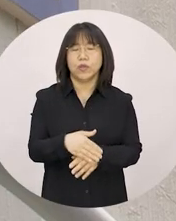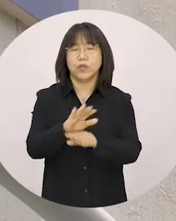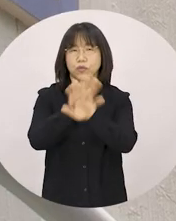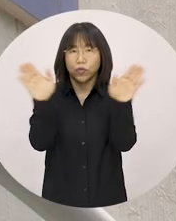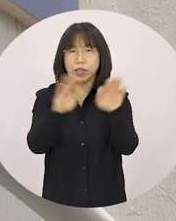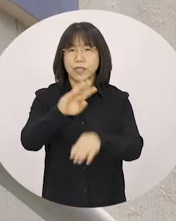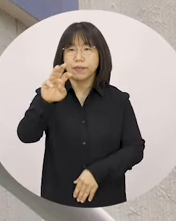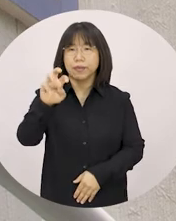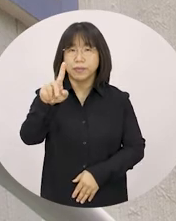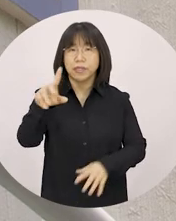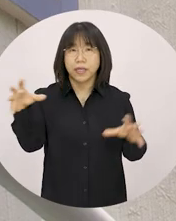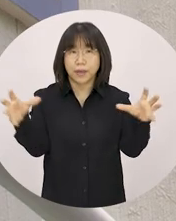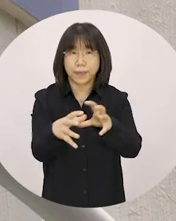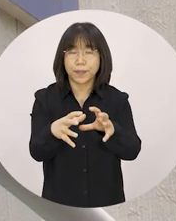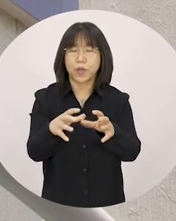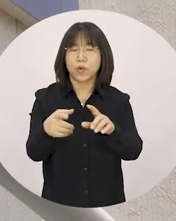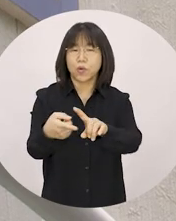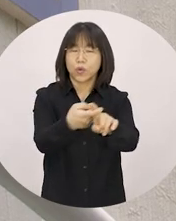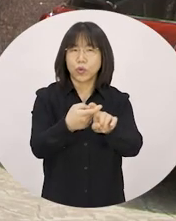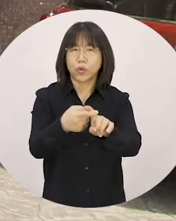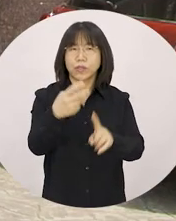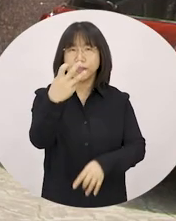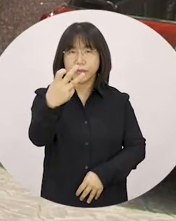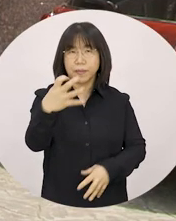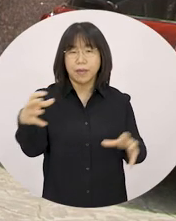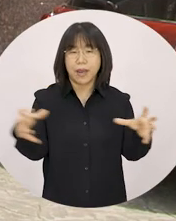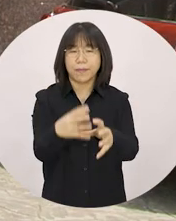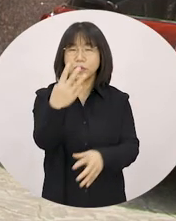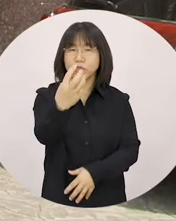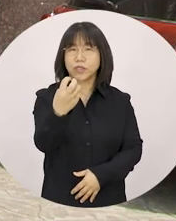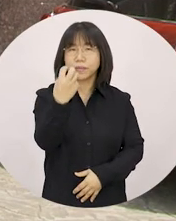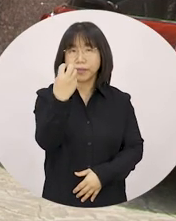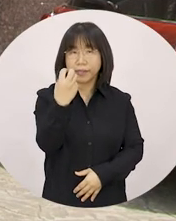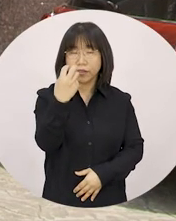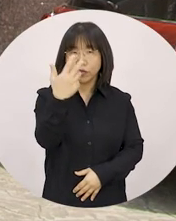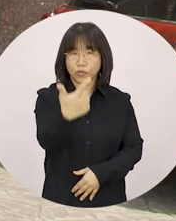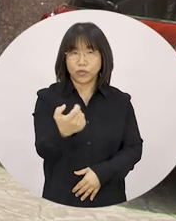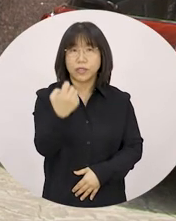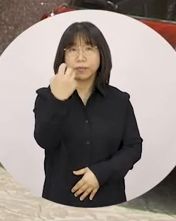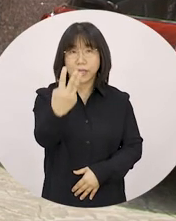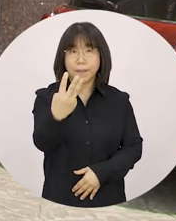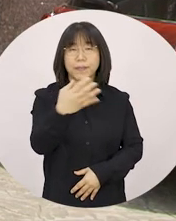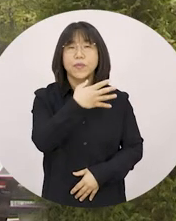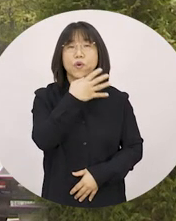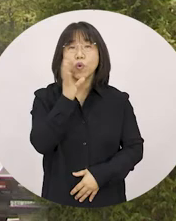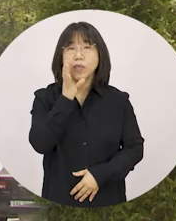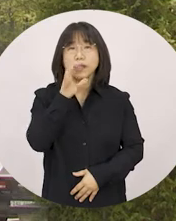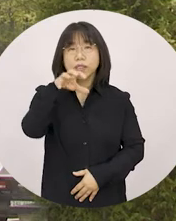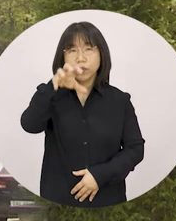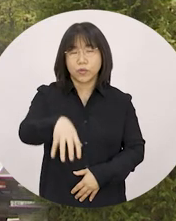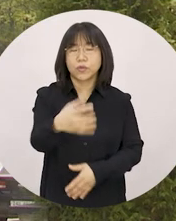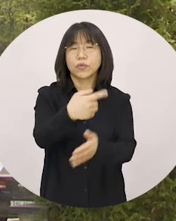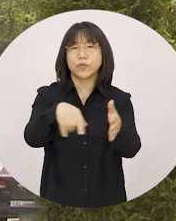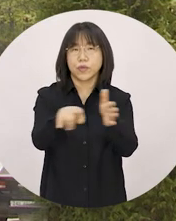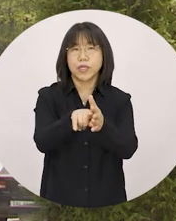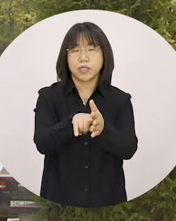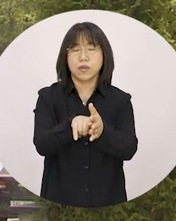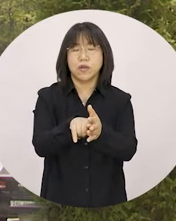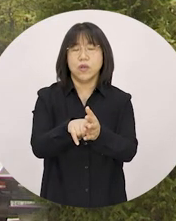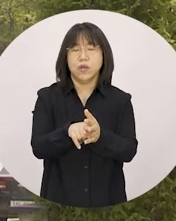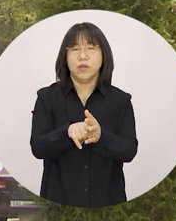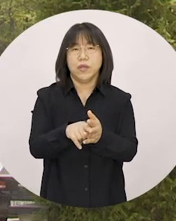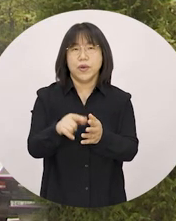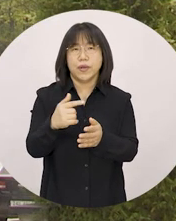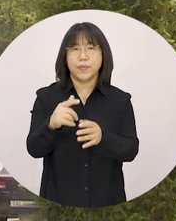야간시설 39개소, 공동생활가정 13개소 등 63개소 어르신 시설을 대상으로 시설 방역